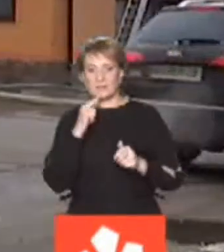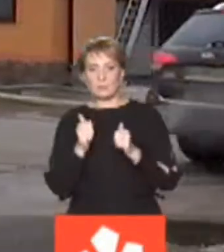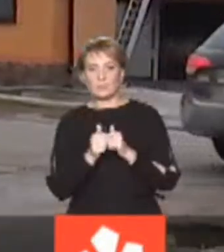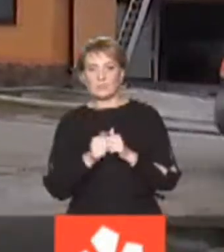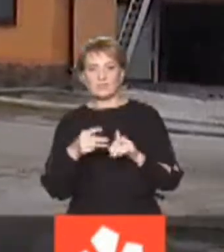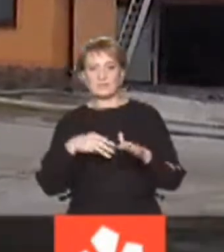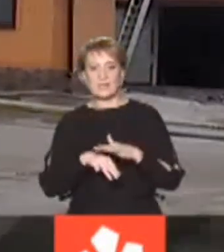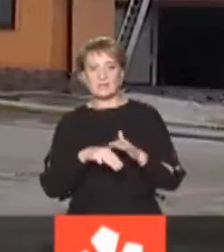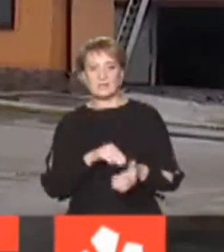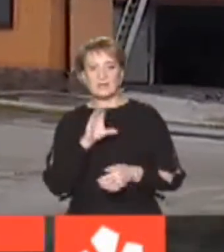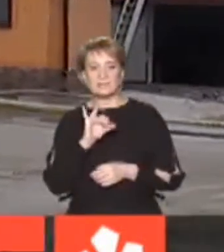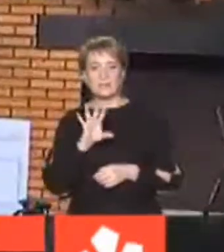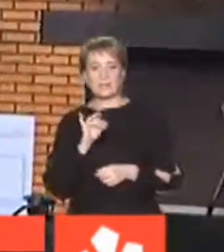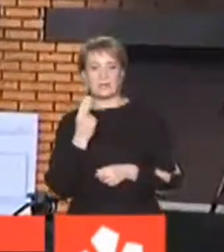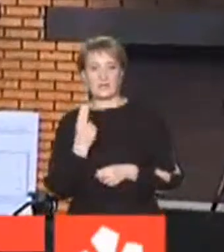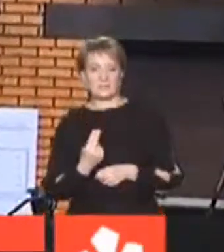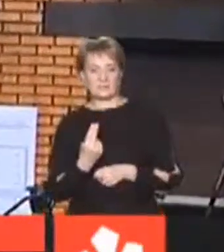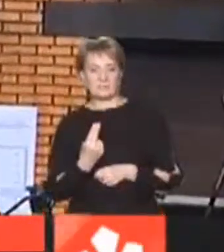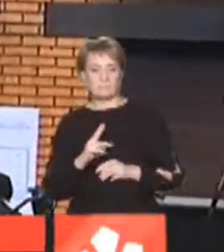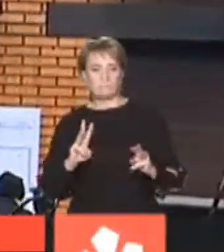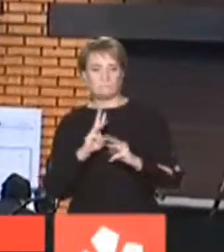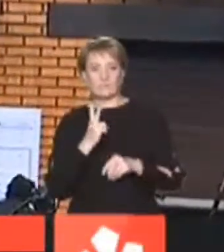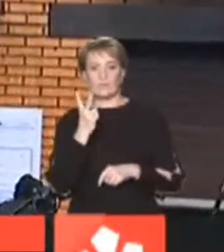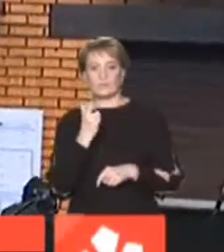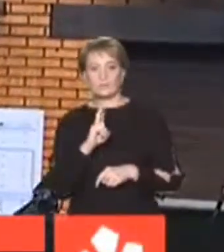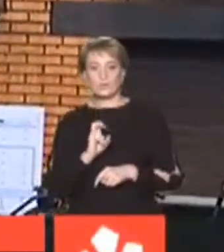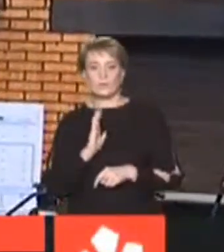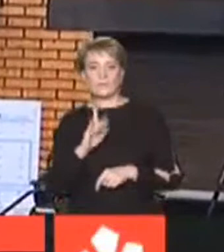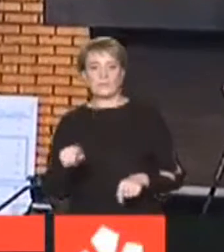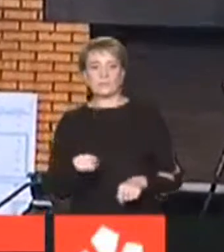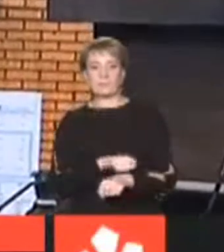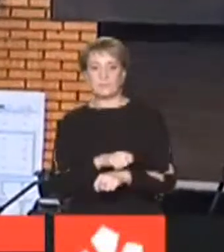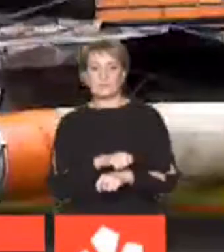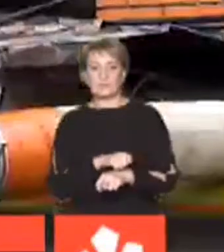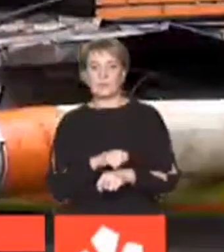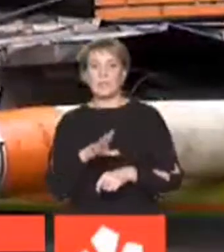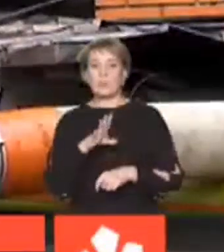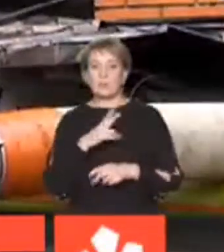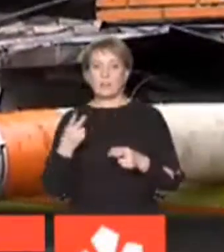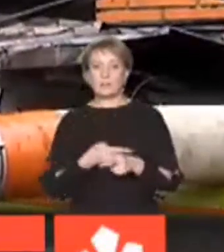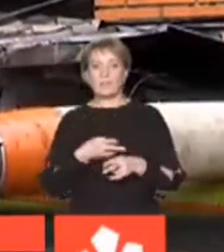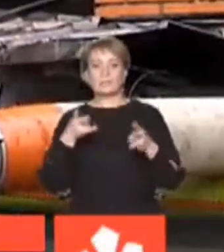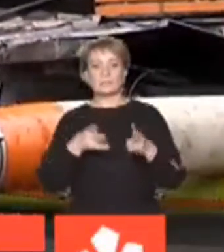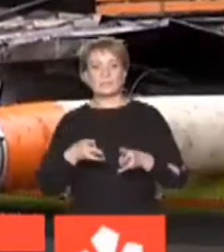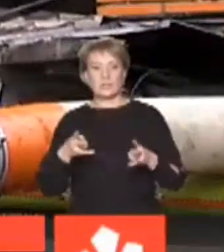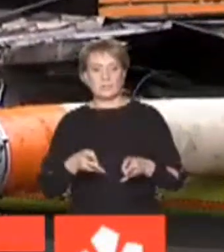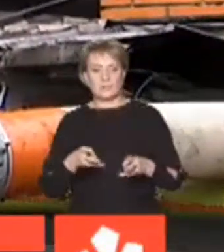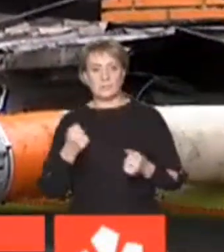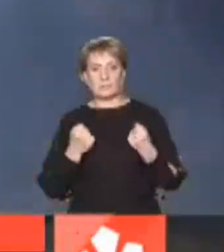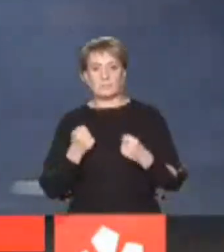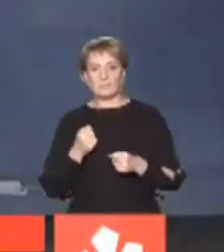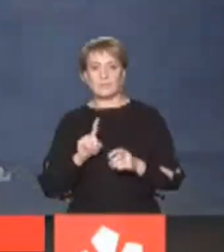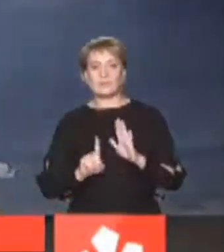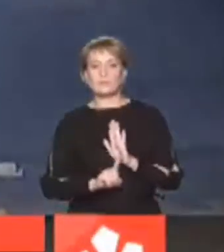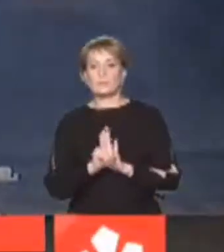станції метро Сирець. Вогонь охопив близько 200 квадратних метрів. Обійшлося без жертв, але автомийка вигоріла вщент.